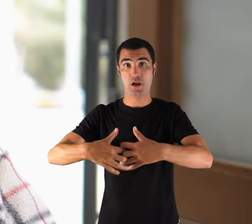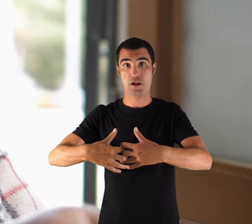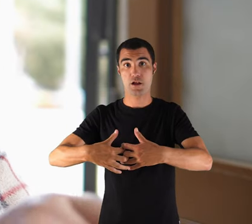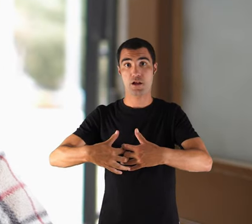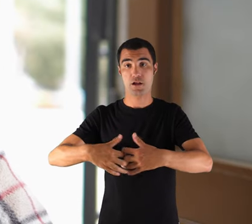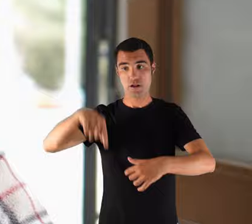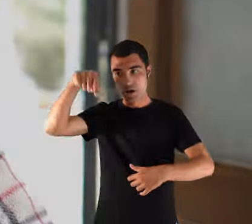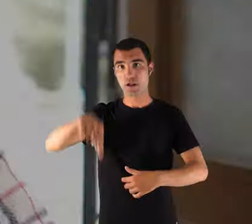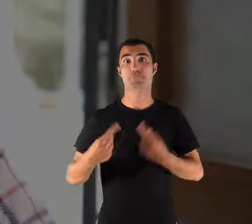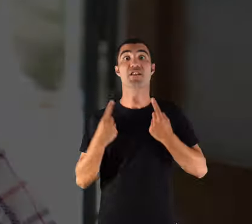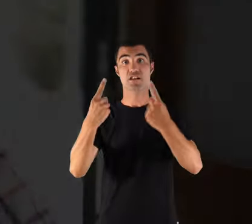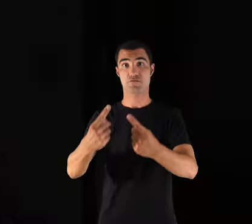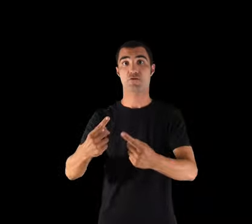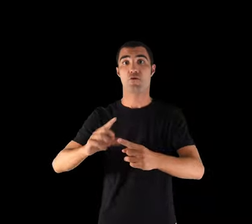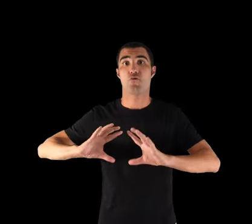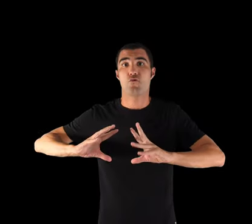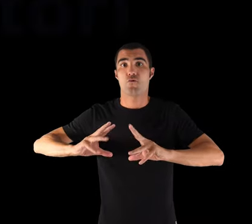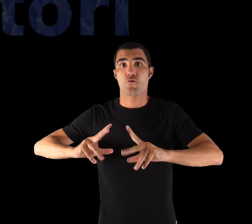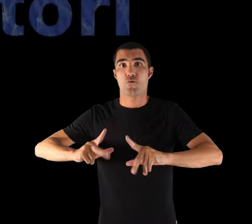I era de Catsebes.